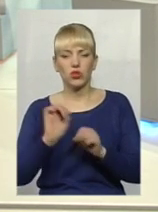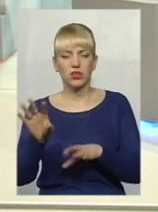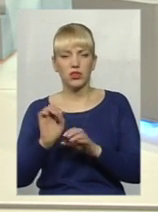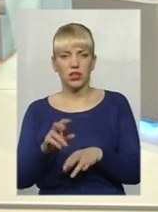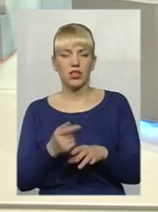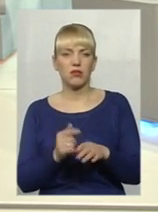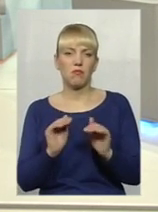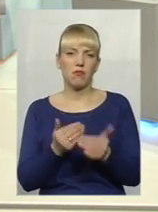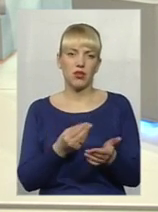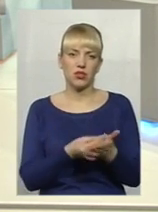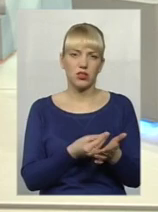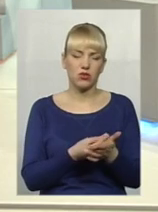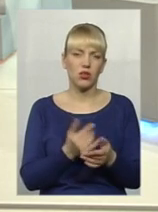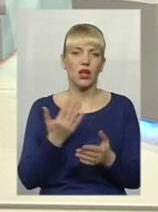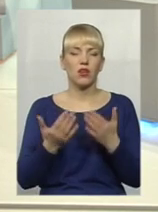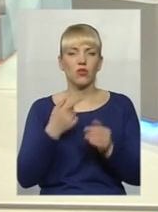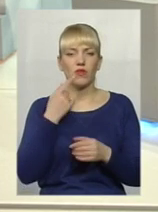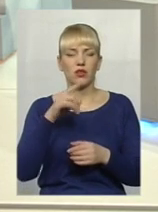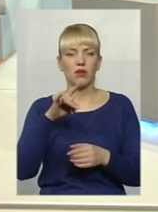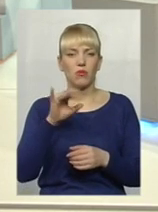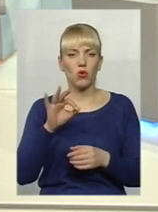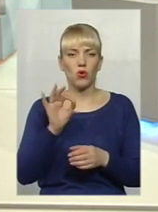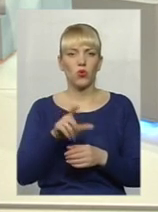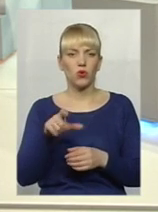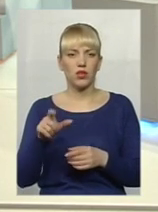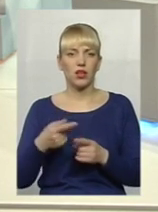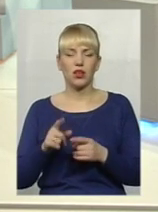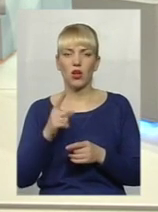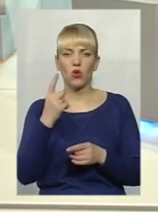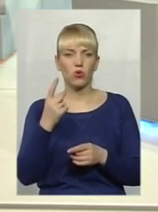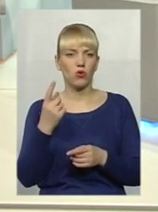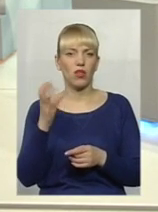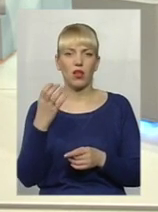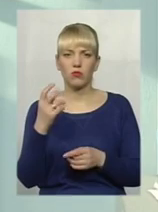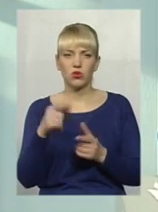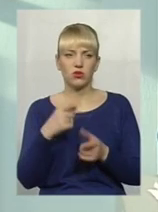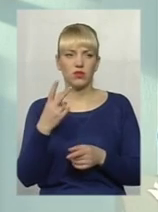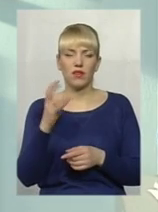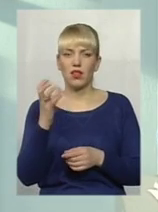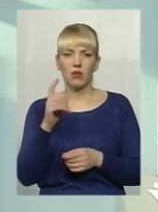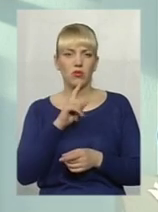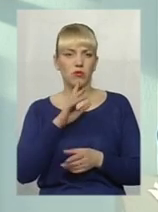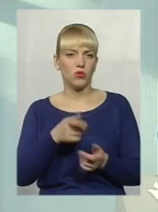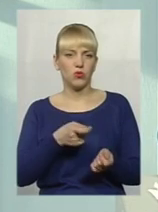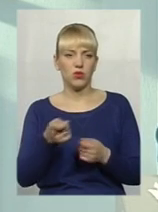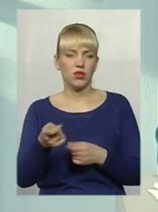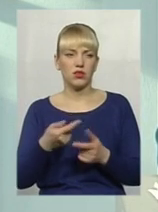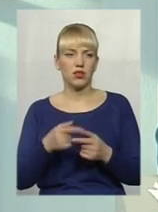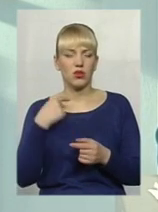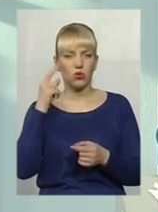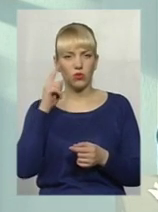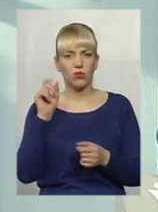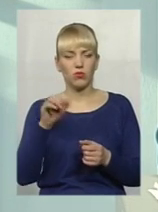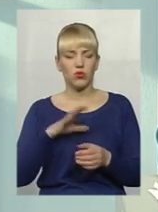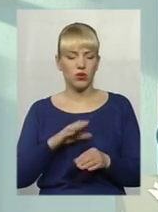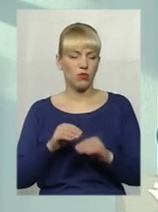плата. Якщо це говорити знову ж таки для людей, то люди, звичайно, не понесуть одну чи дві лампочки. А я думаю, що вони можуть поставити десь